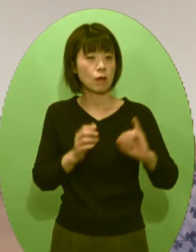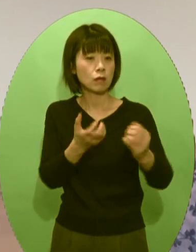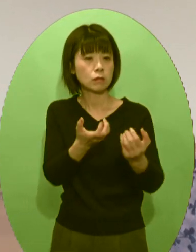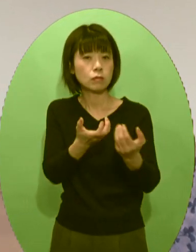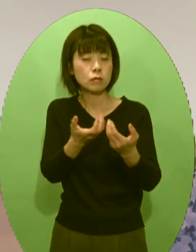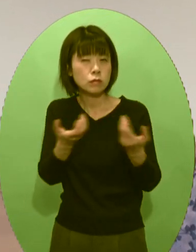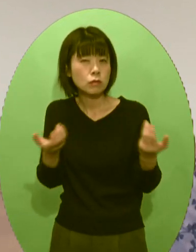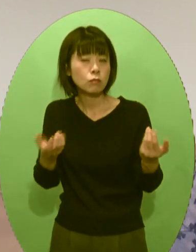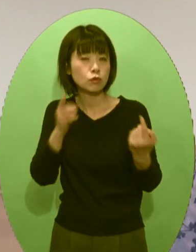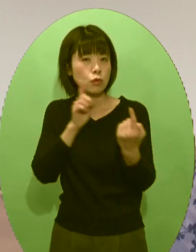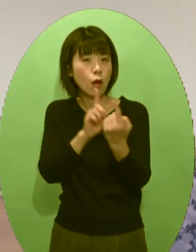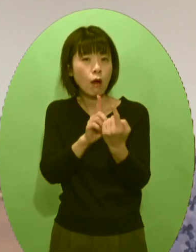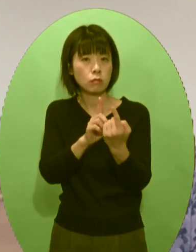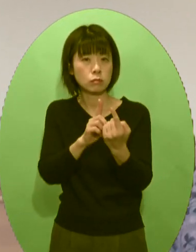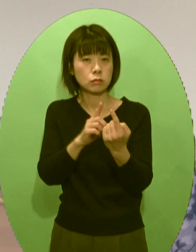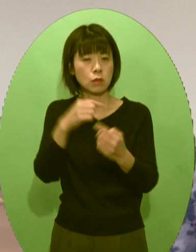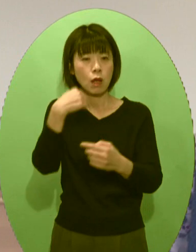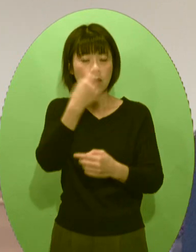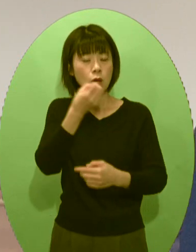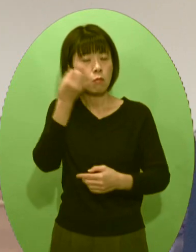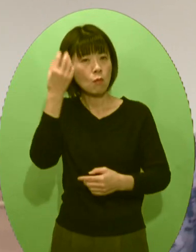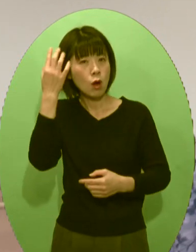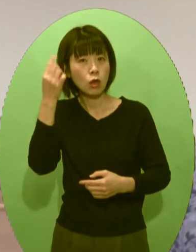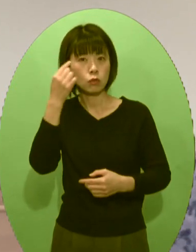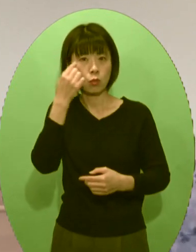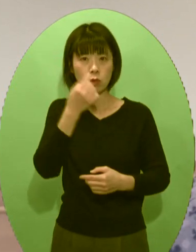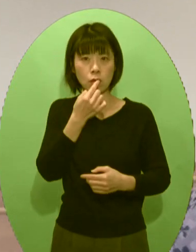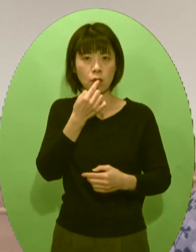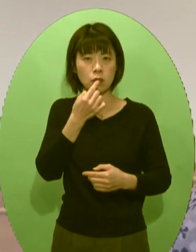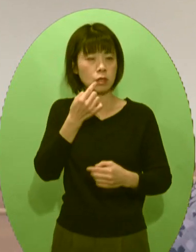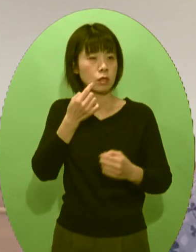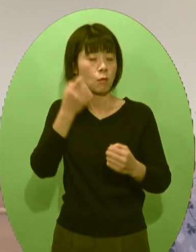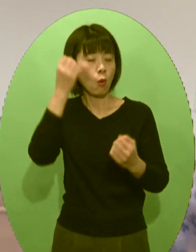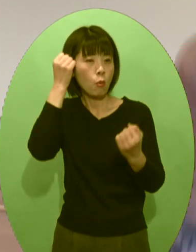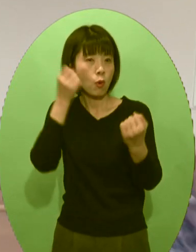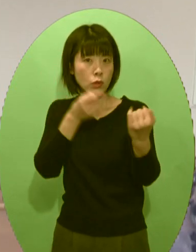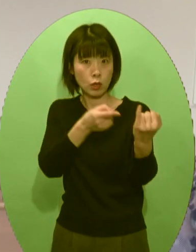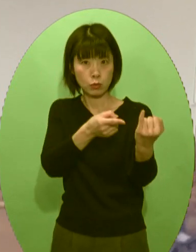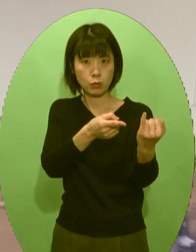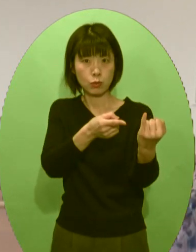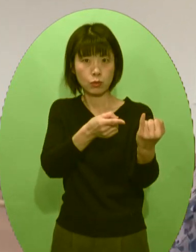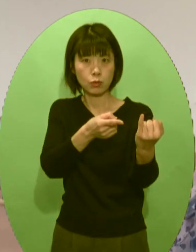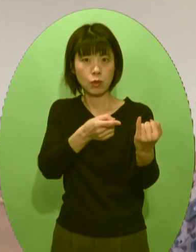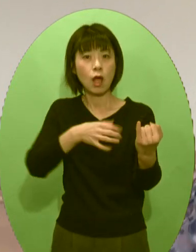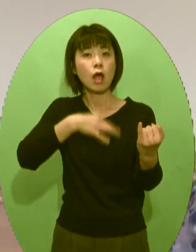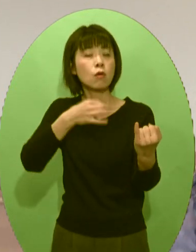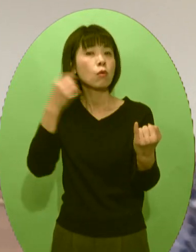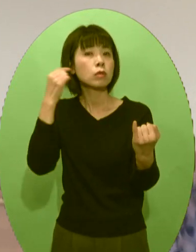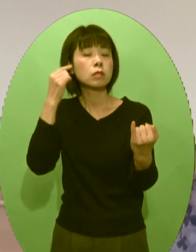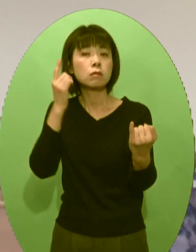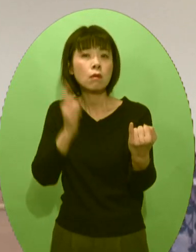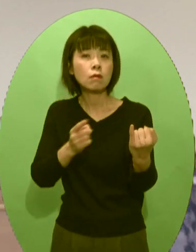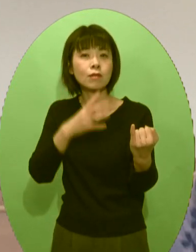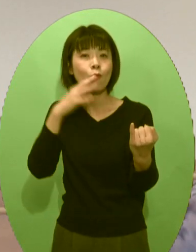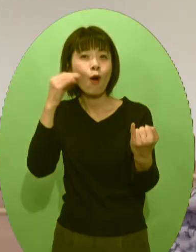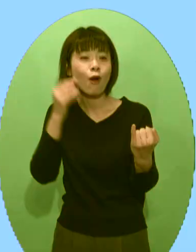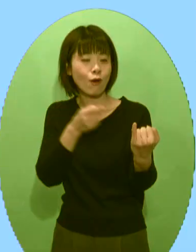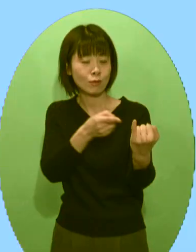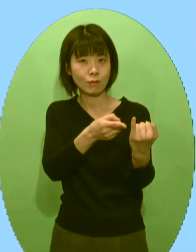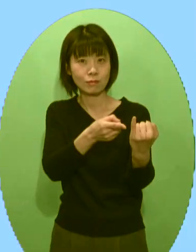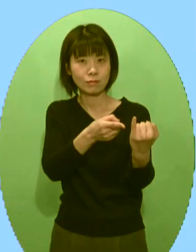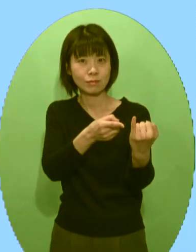うかなと思ったけど、全然忘れてないんですよ。声聞いただけでもね、笑ってる